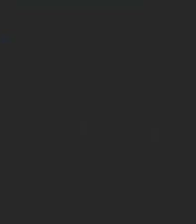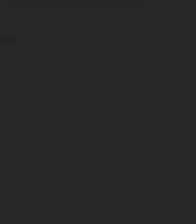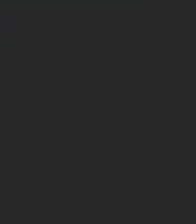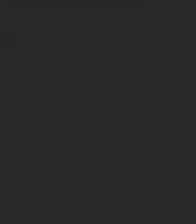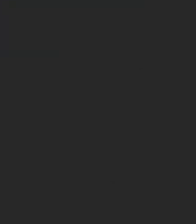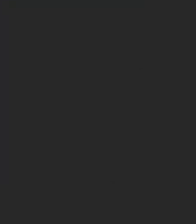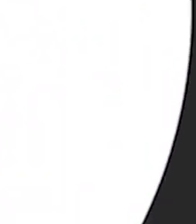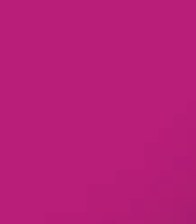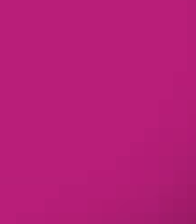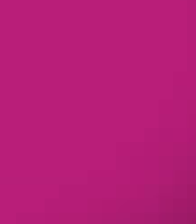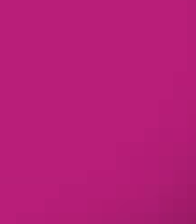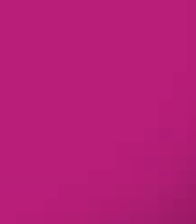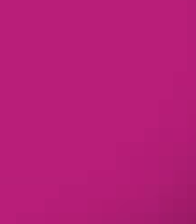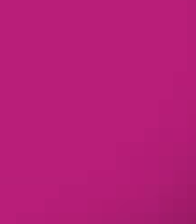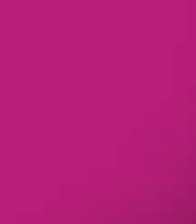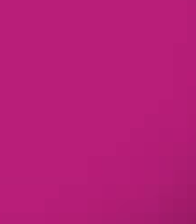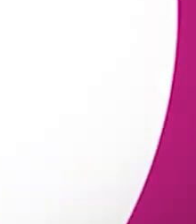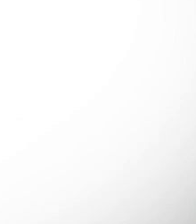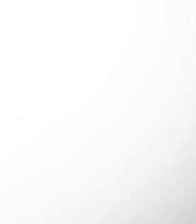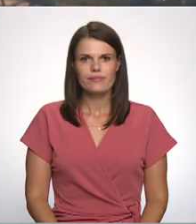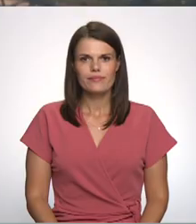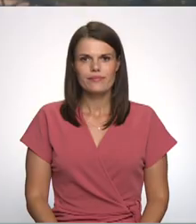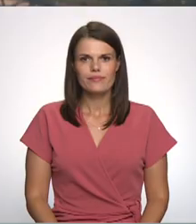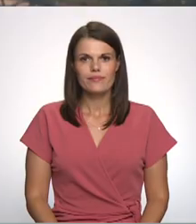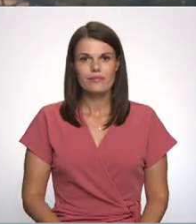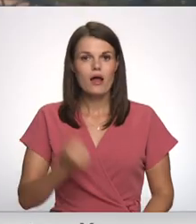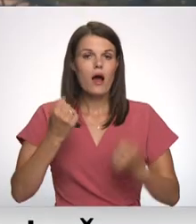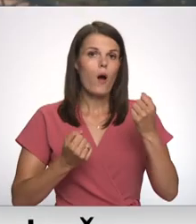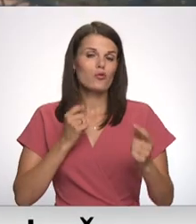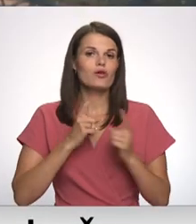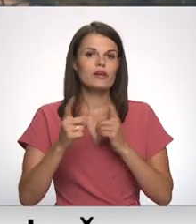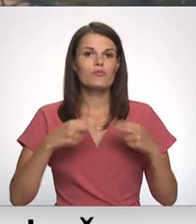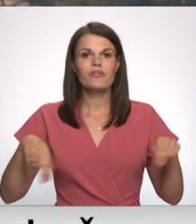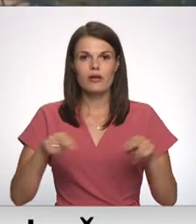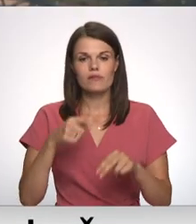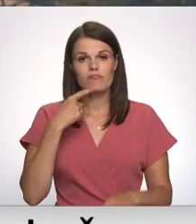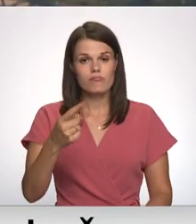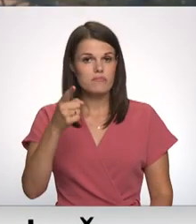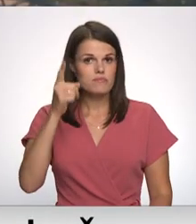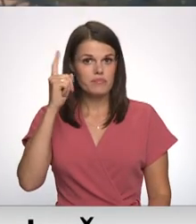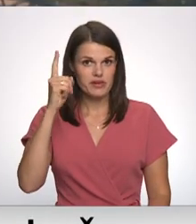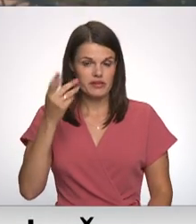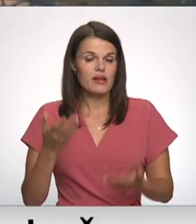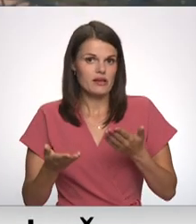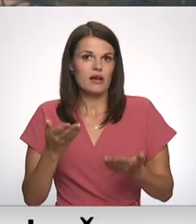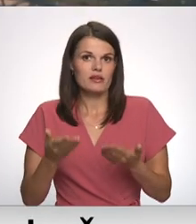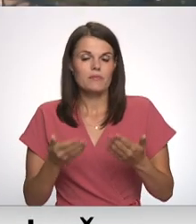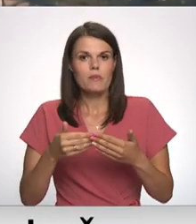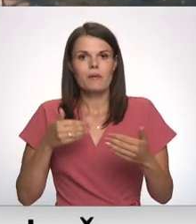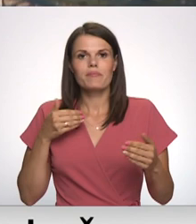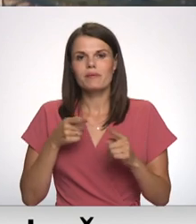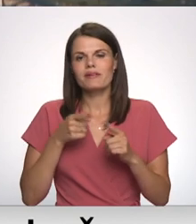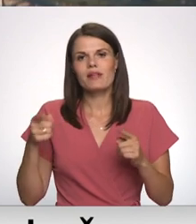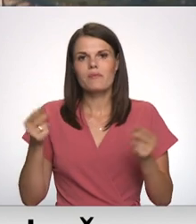Re! Viss ēters ir te! Autotransporta direkcija izteikusi brīdinājumu par iespējamu